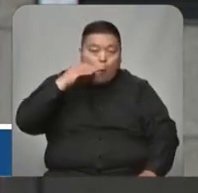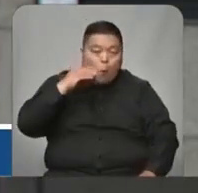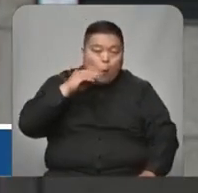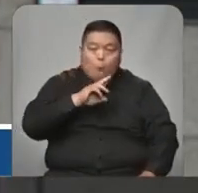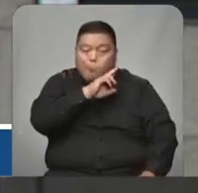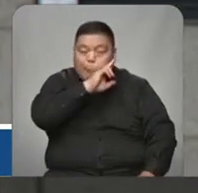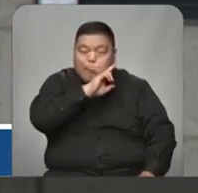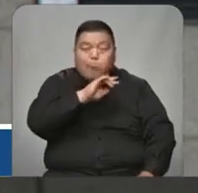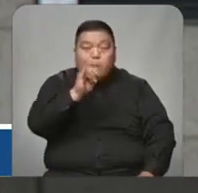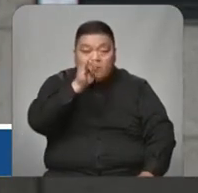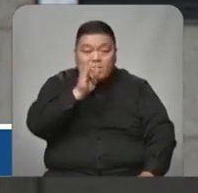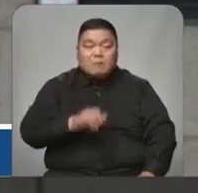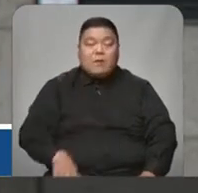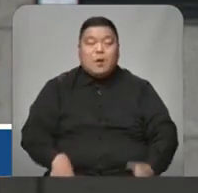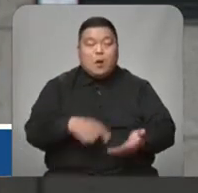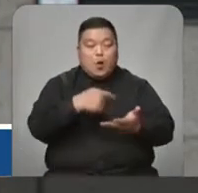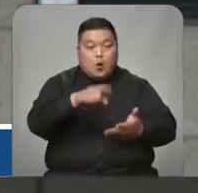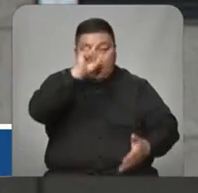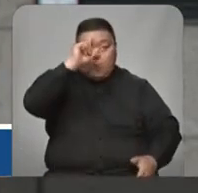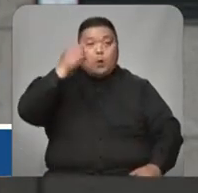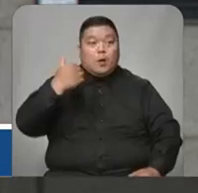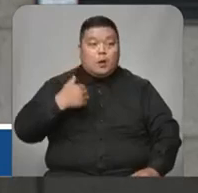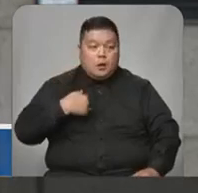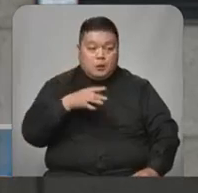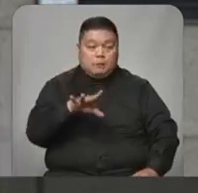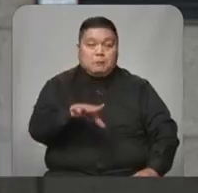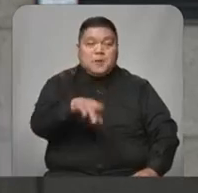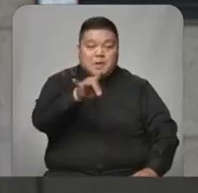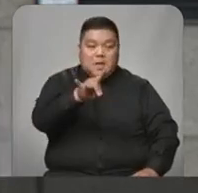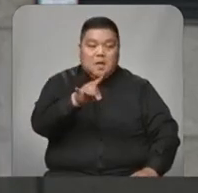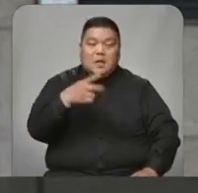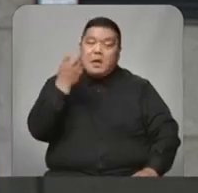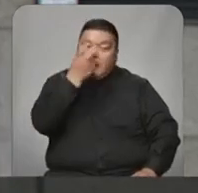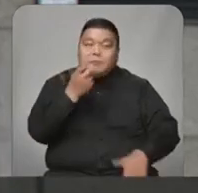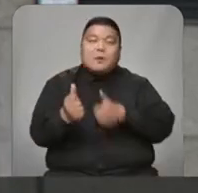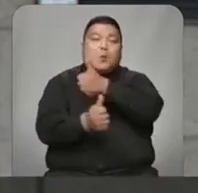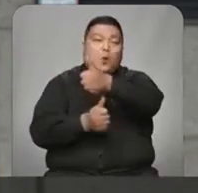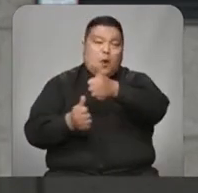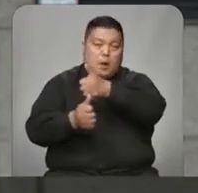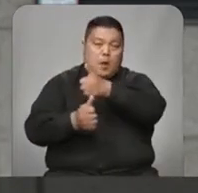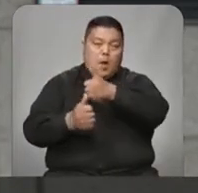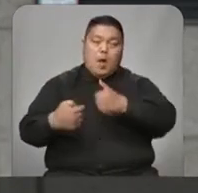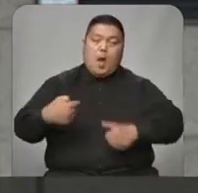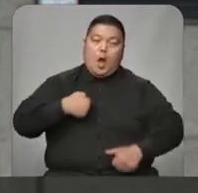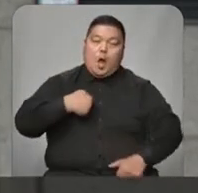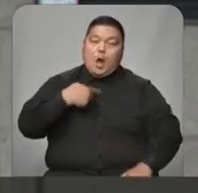일고 있다며 강원도 교육청이 의혹 해소를 위해 강원도 감사위원회에